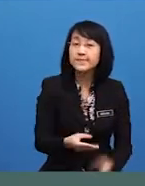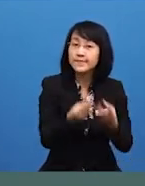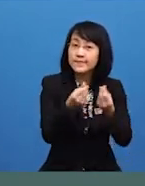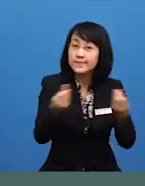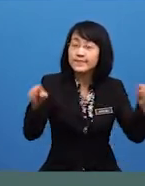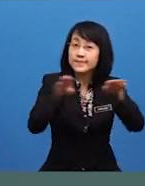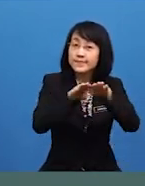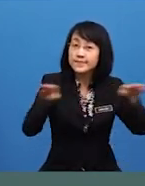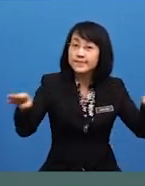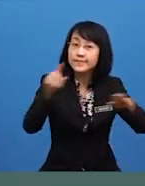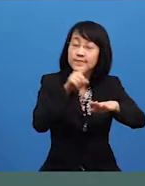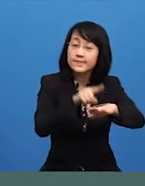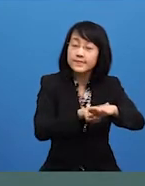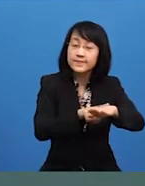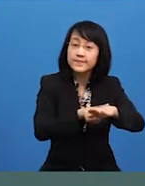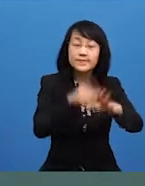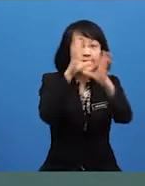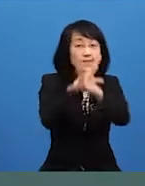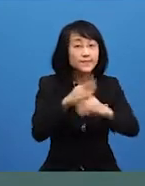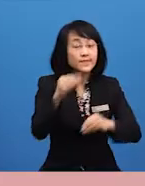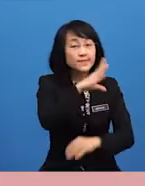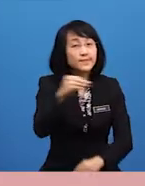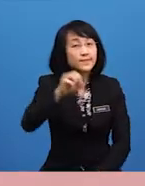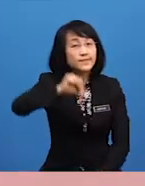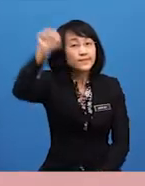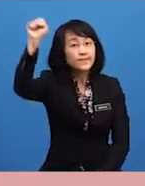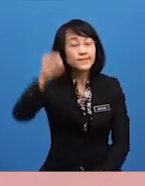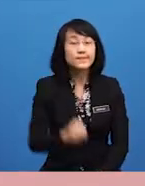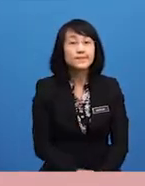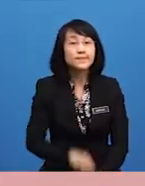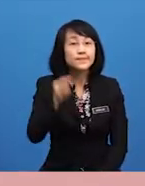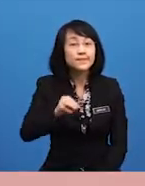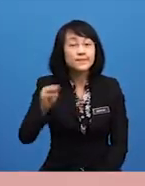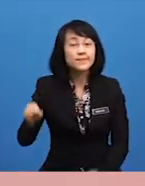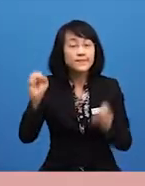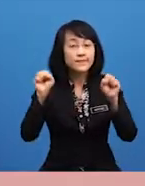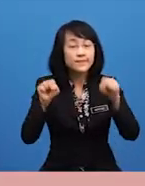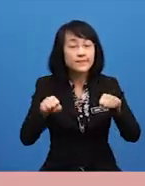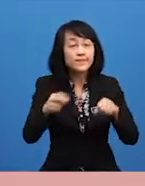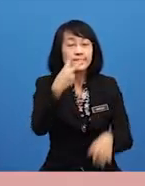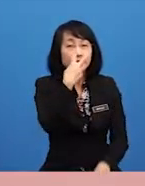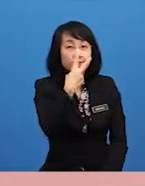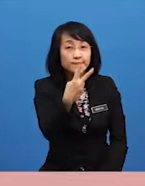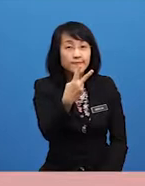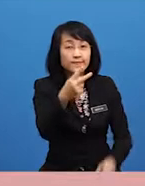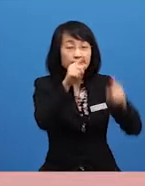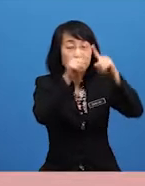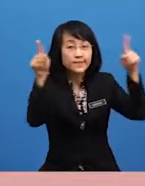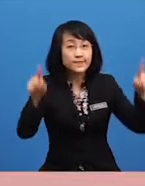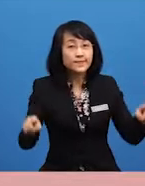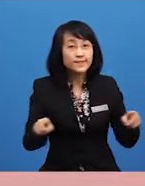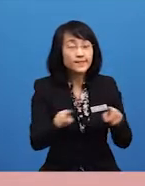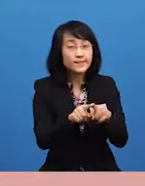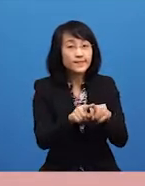tanah pamah di Sarawak dan Sabah. Murid-murid boleh merujuk pada paparan peta